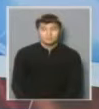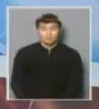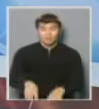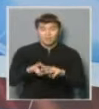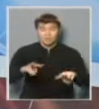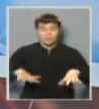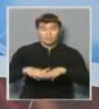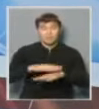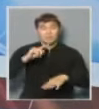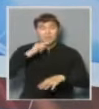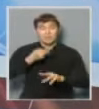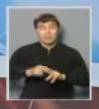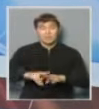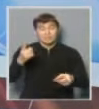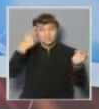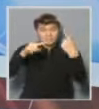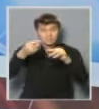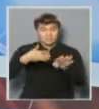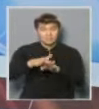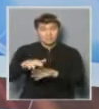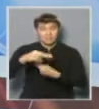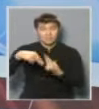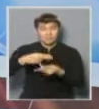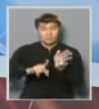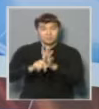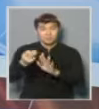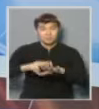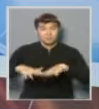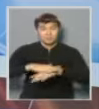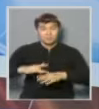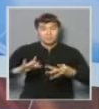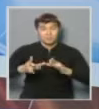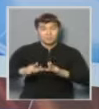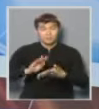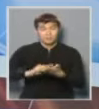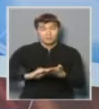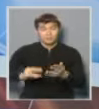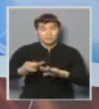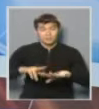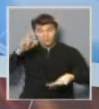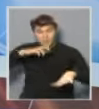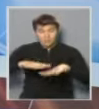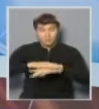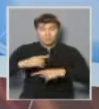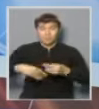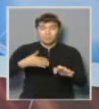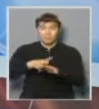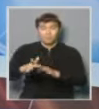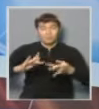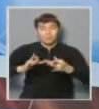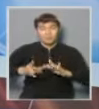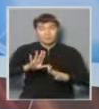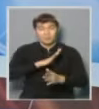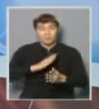Министр национальной экономики предложил идею оформлять отчетность в электронном виде, ведь наша страна охвачена полностью